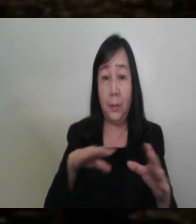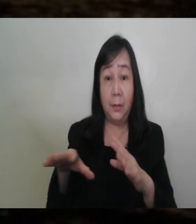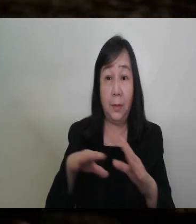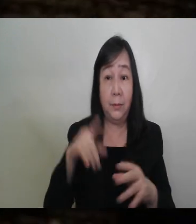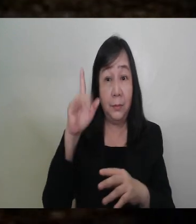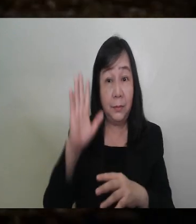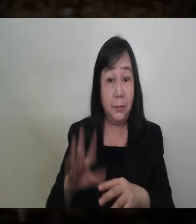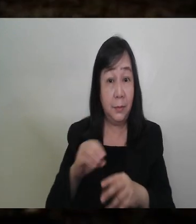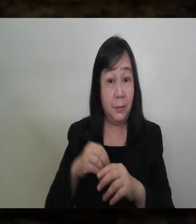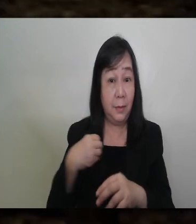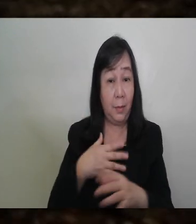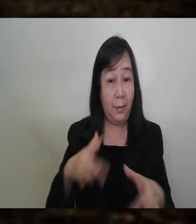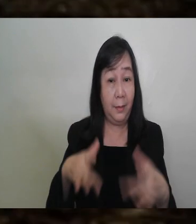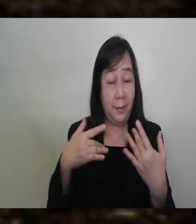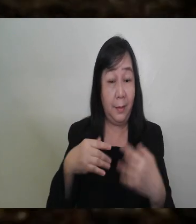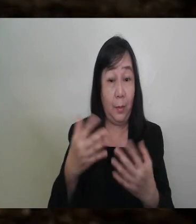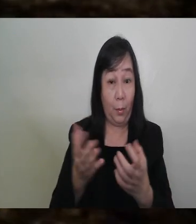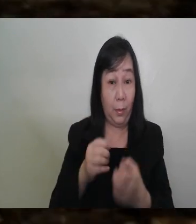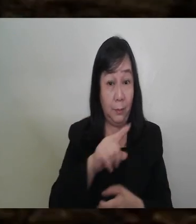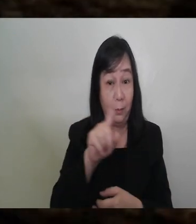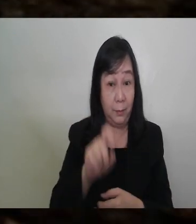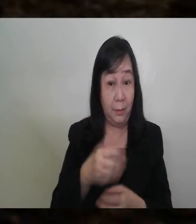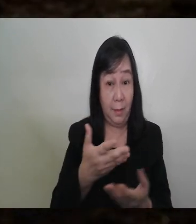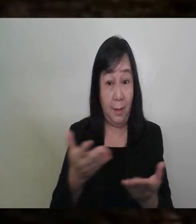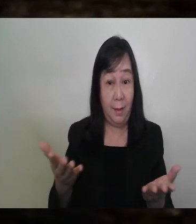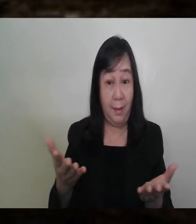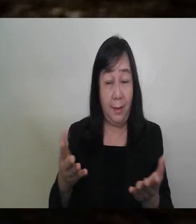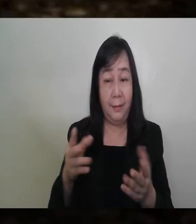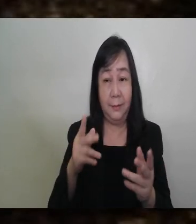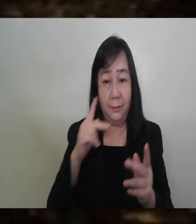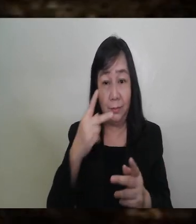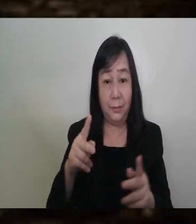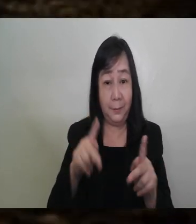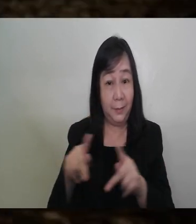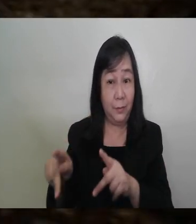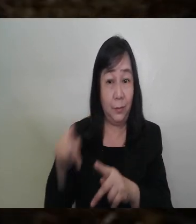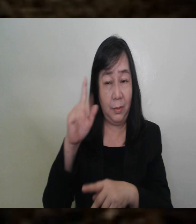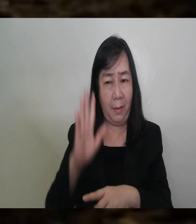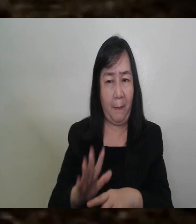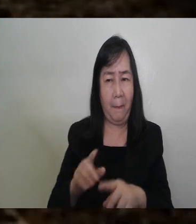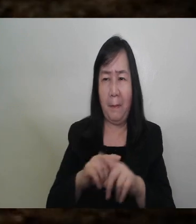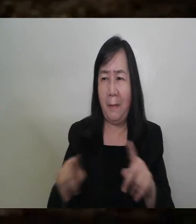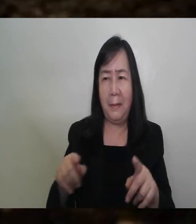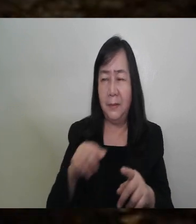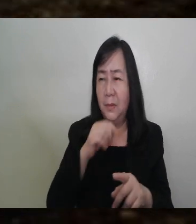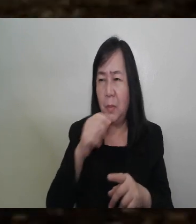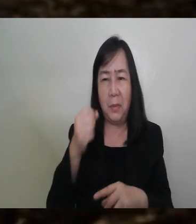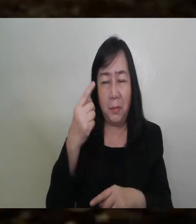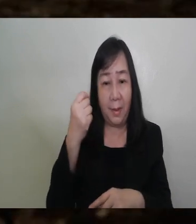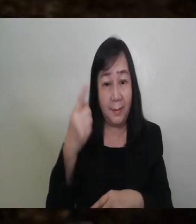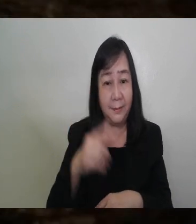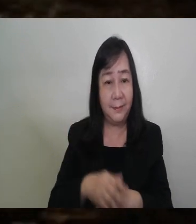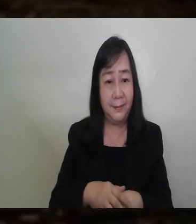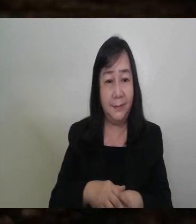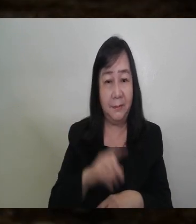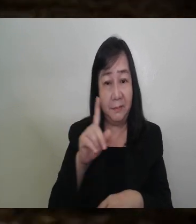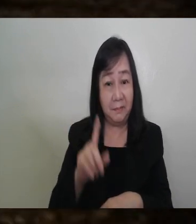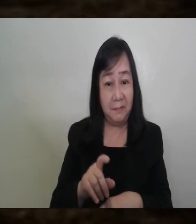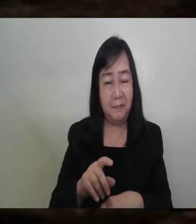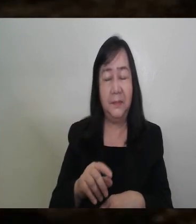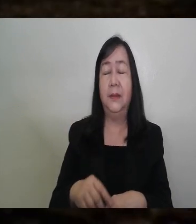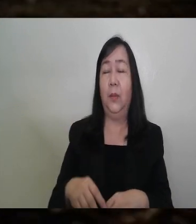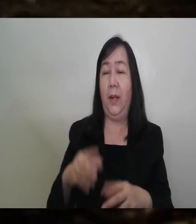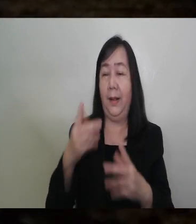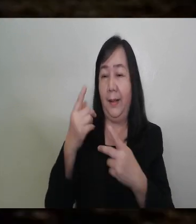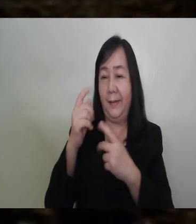ng Diyos sa ating buhay. Nais mo bang malinaw na makita ang plano ng Diyos, ngunit parang hindi mo ito